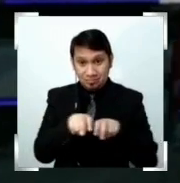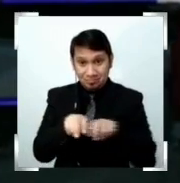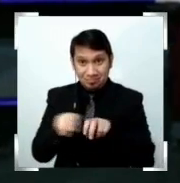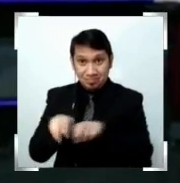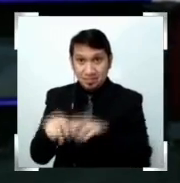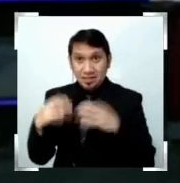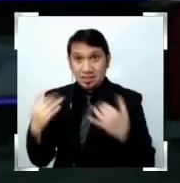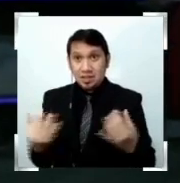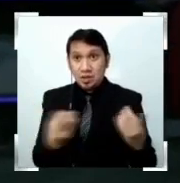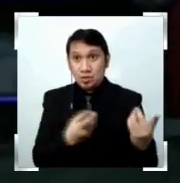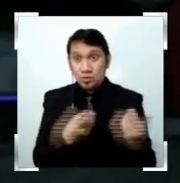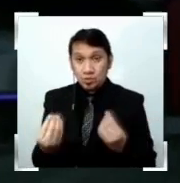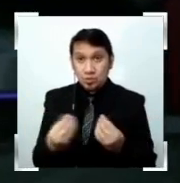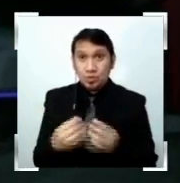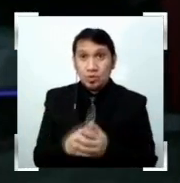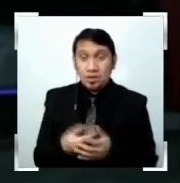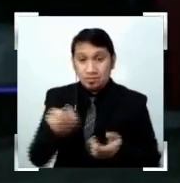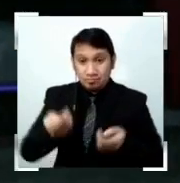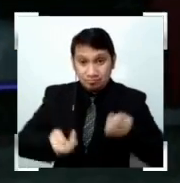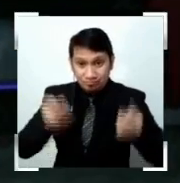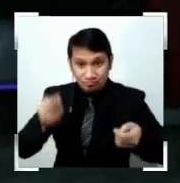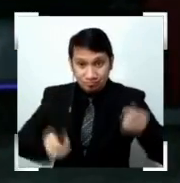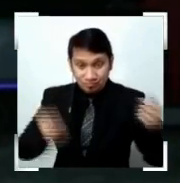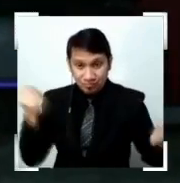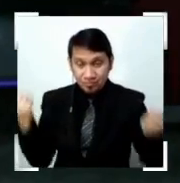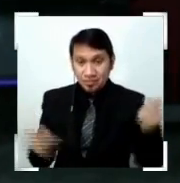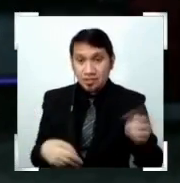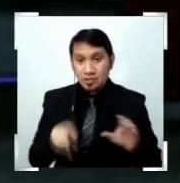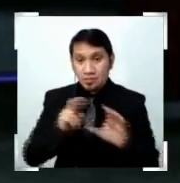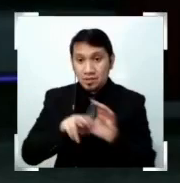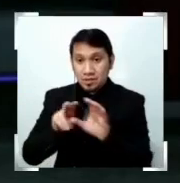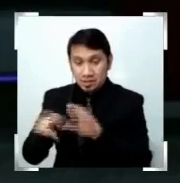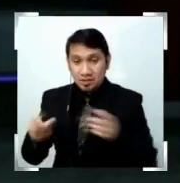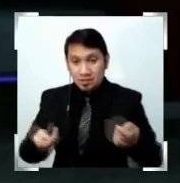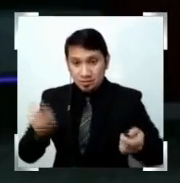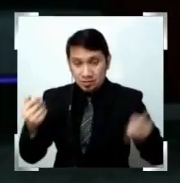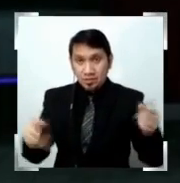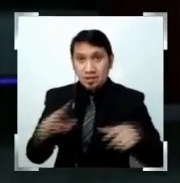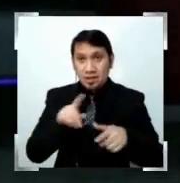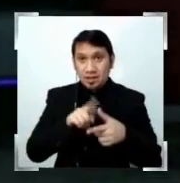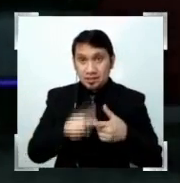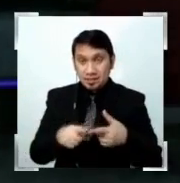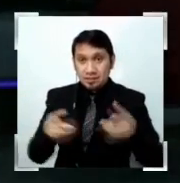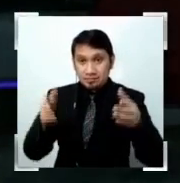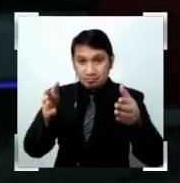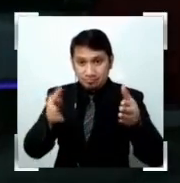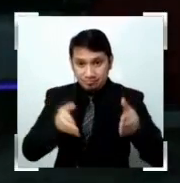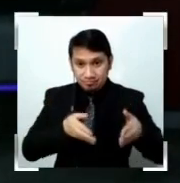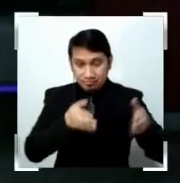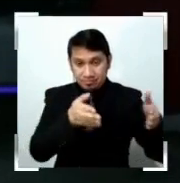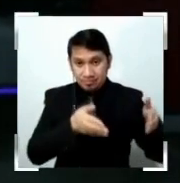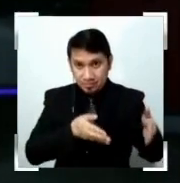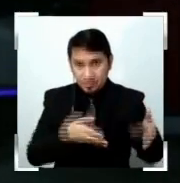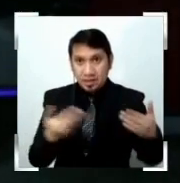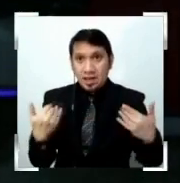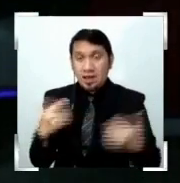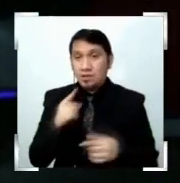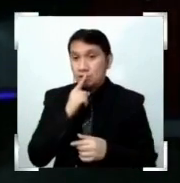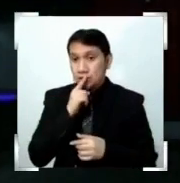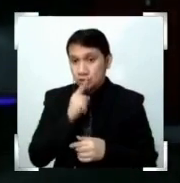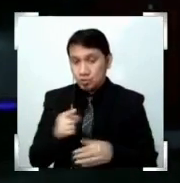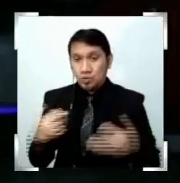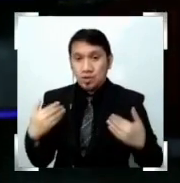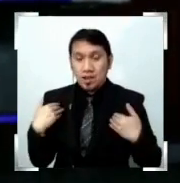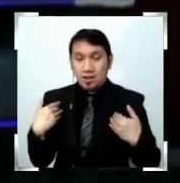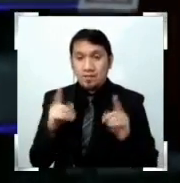nila ay tinanggal na nila ang ibang mga upuan at nagdagdag ng mga aisle para talaga masiguro masusunod ang physical